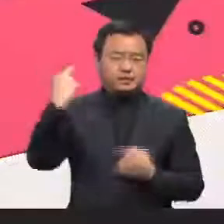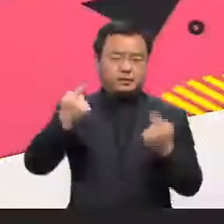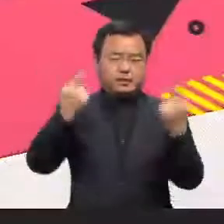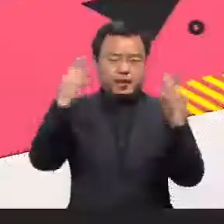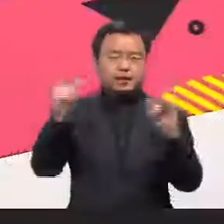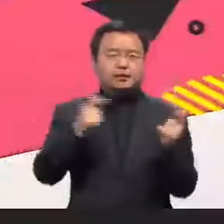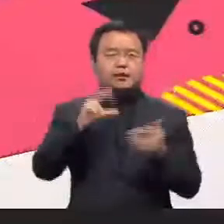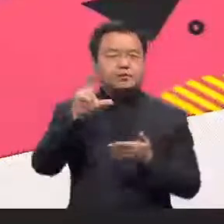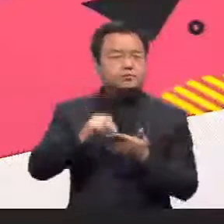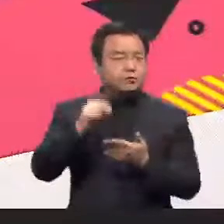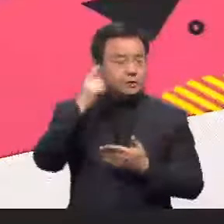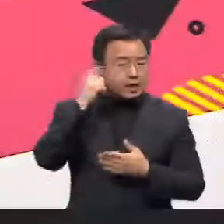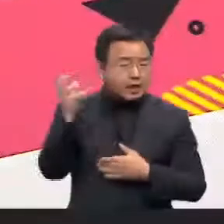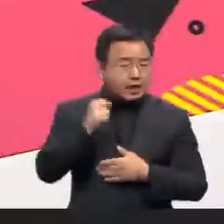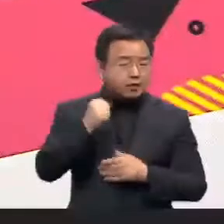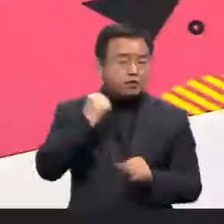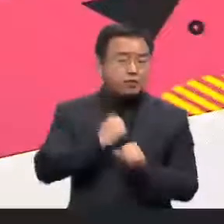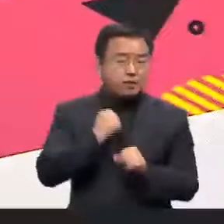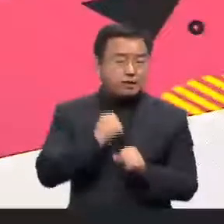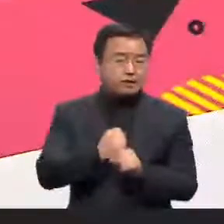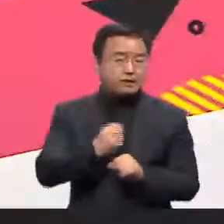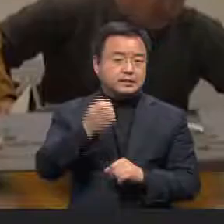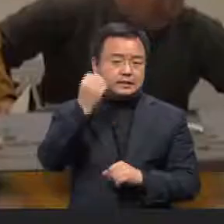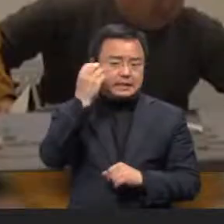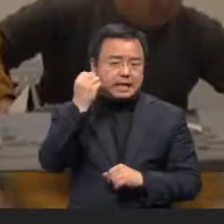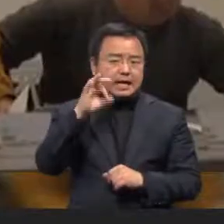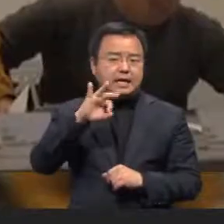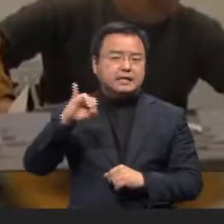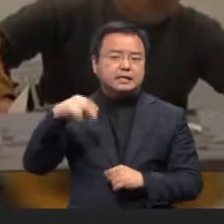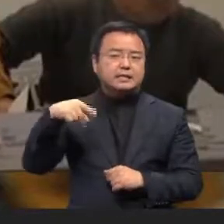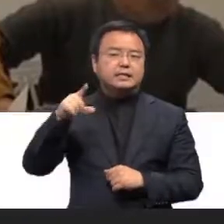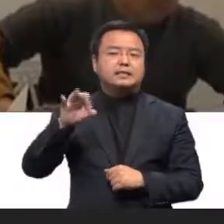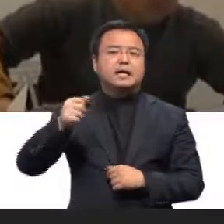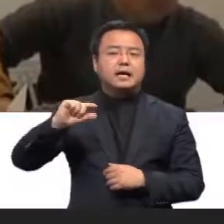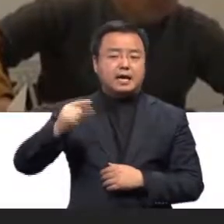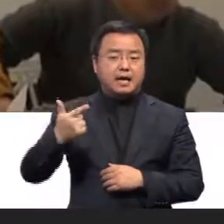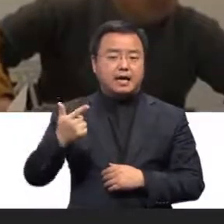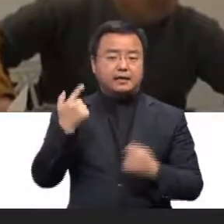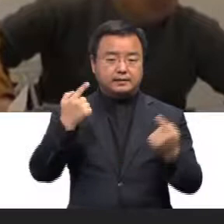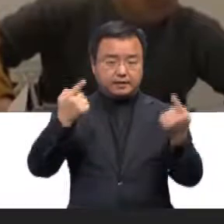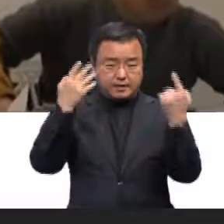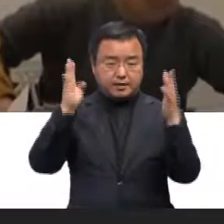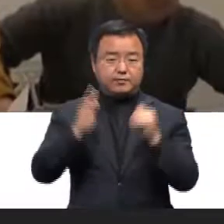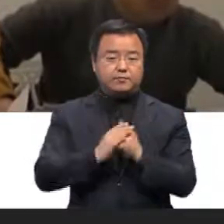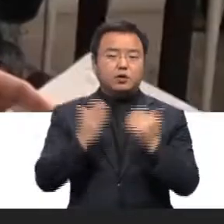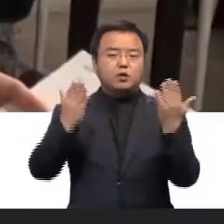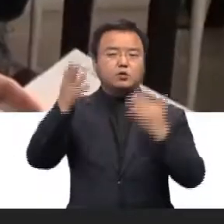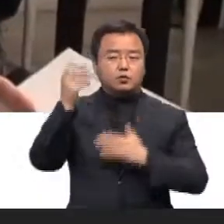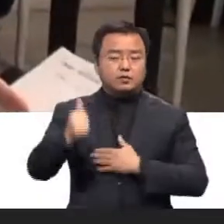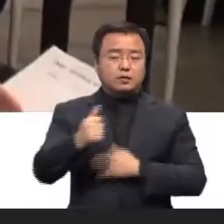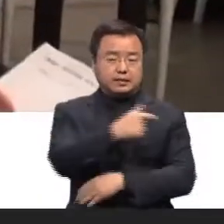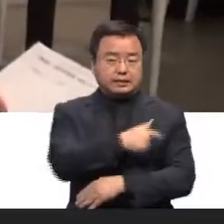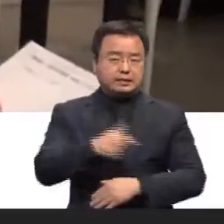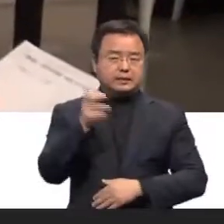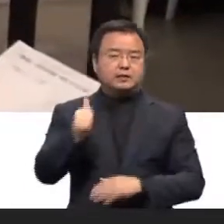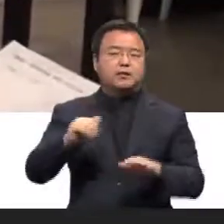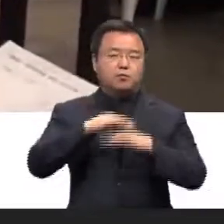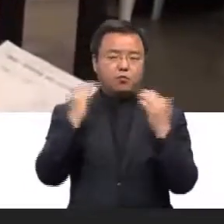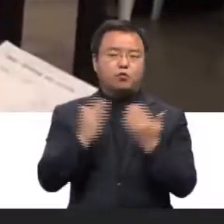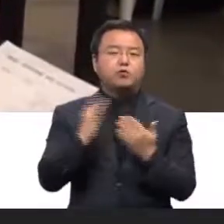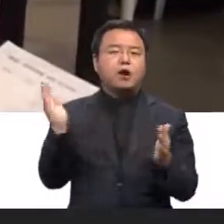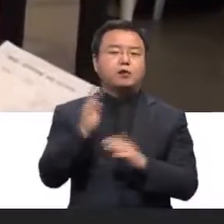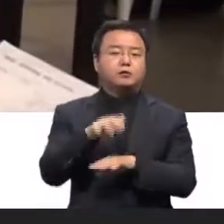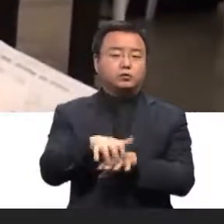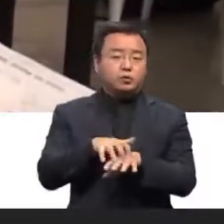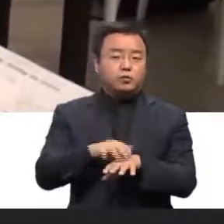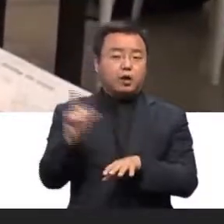학생들이 만든 대한대학, 이상한 대학교입니다. 이 학교의 총장과 이사장, 운영위원은 전부 학생들로 구성됩니다.